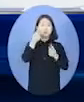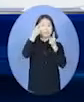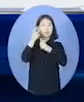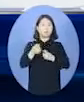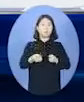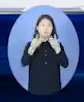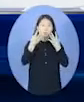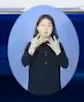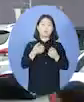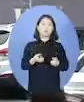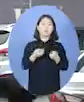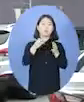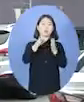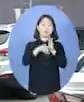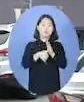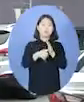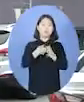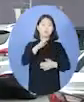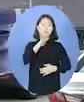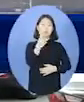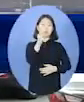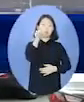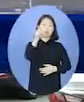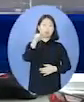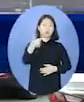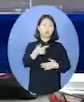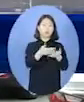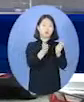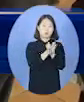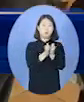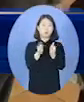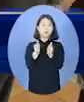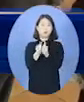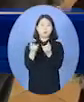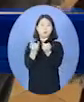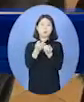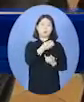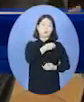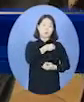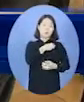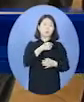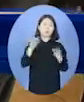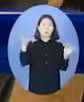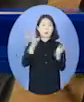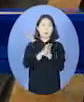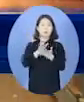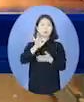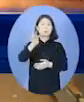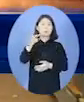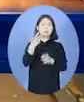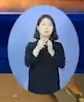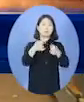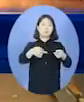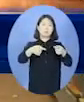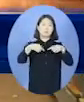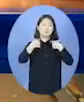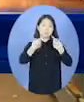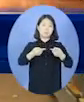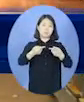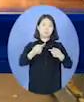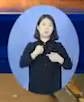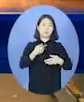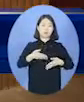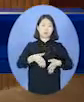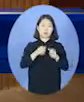가졌습니다. 이날 행사는 보훈단체와 재향군인회, 남녀 회원 등 300여 명이 참석한 가운데